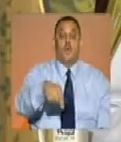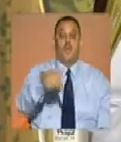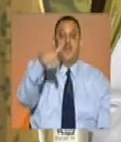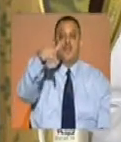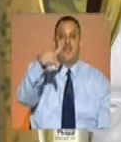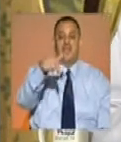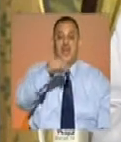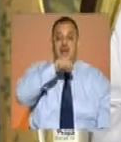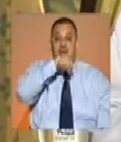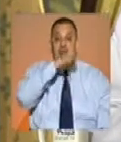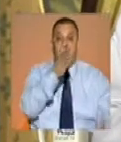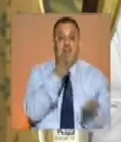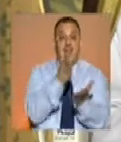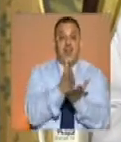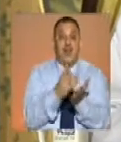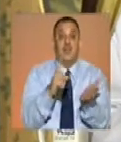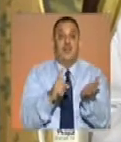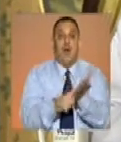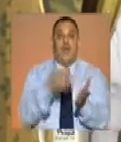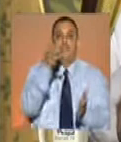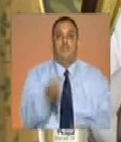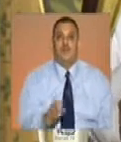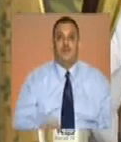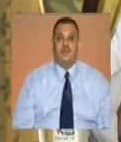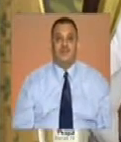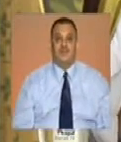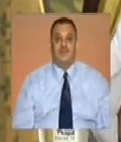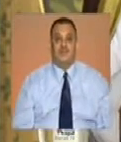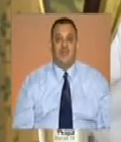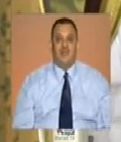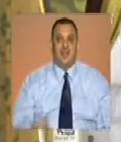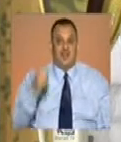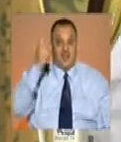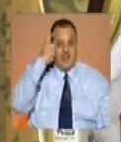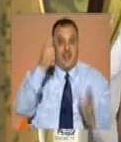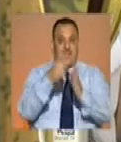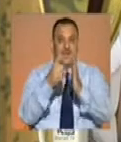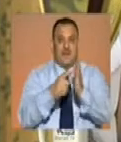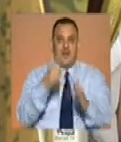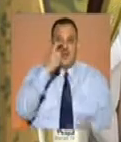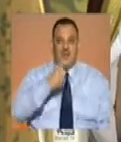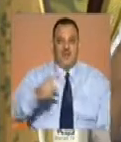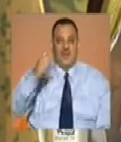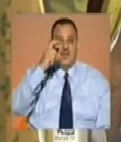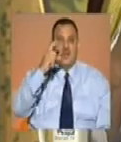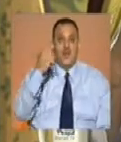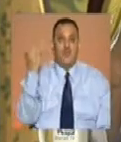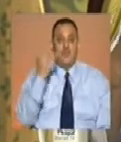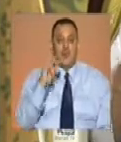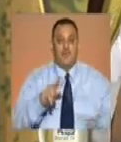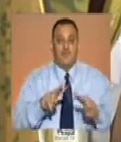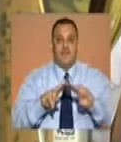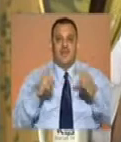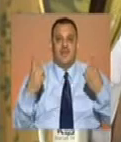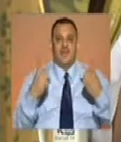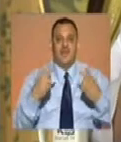سنة، والقضاء قضاء رمضان واجب. فلا بد أن نعرف هذه الأحكام الشرعية. على العموم أنت هي المسألة خلافية صحيح،